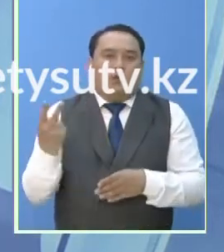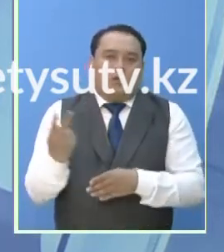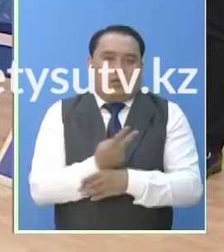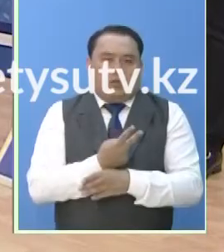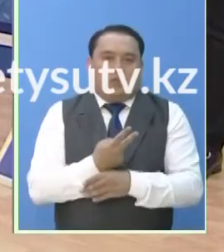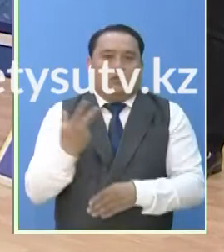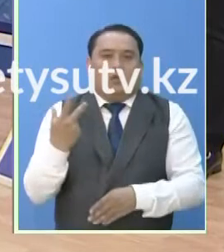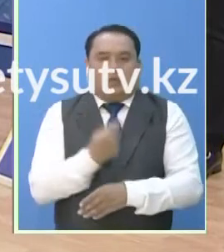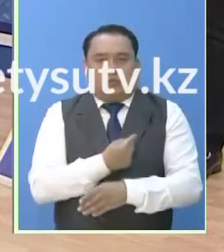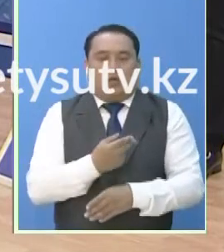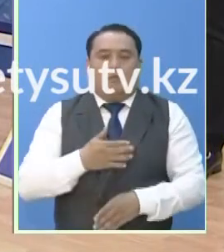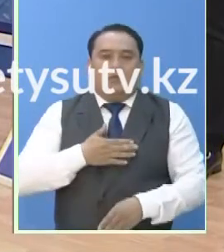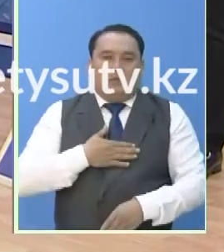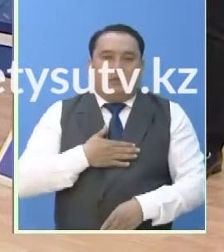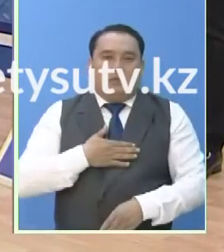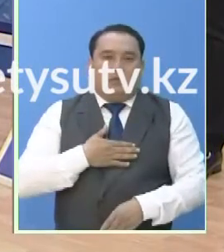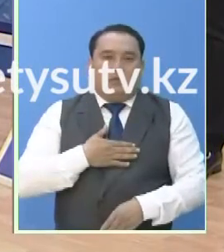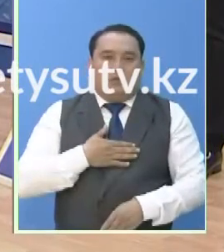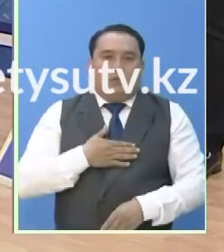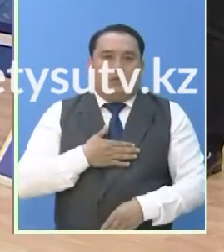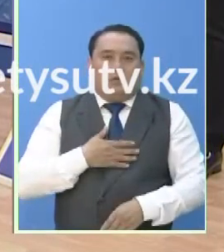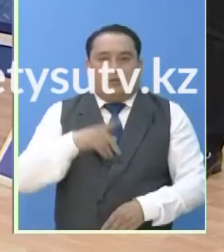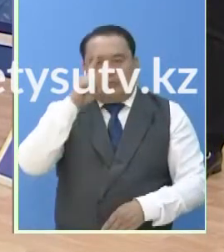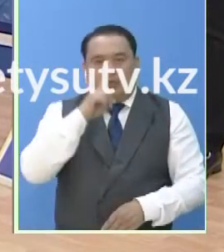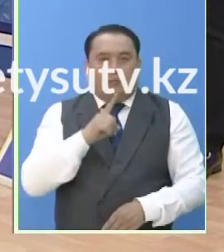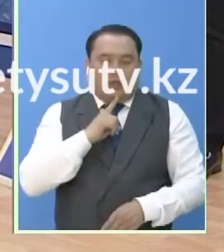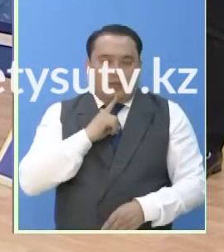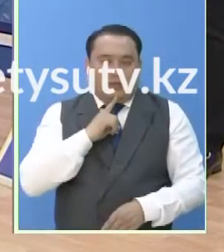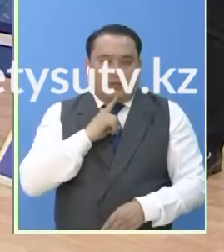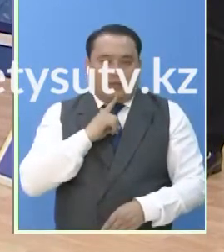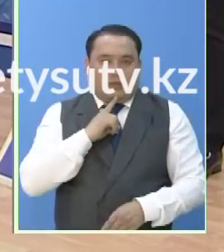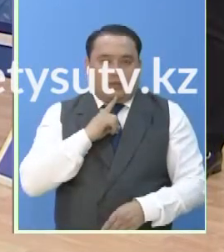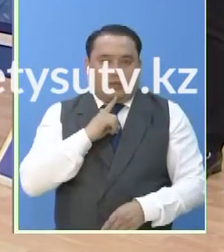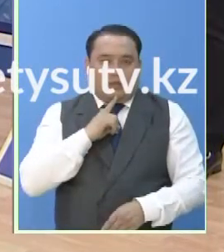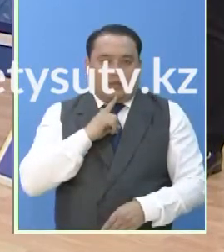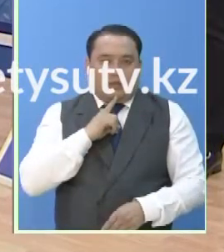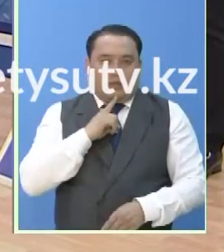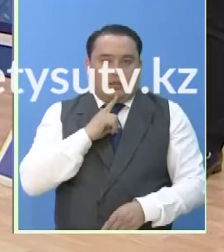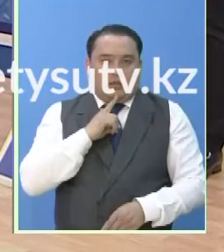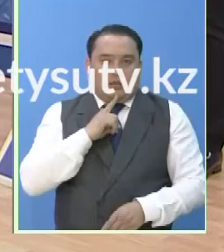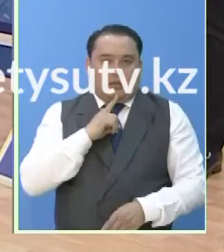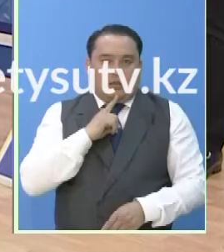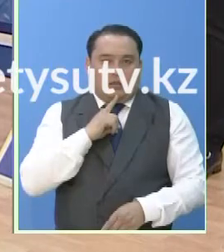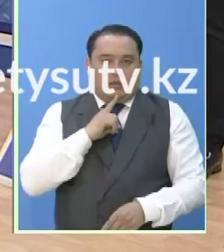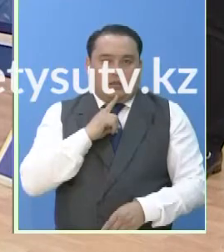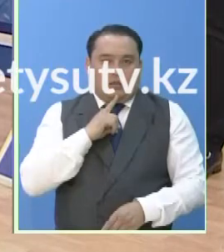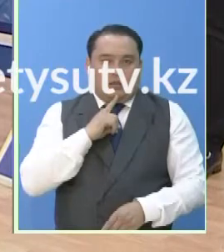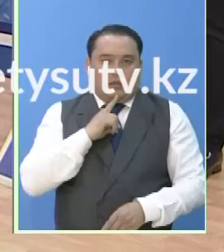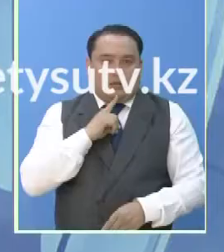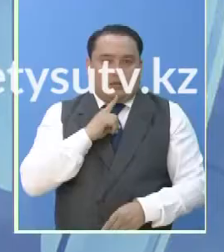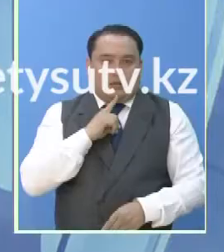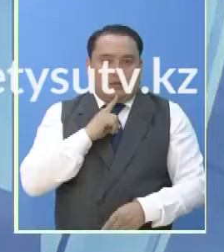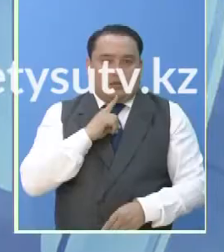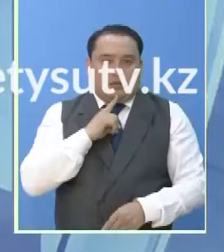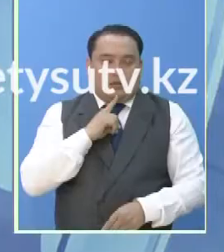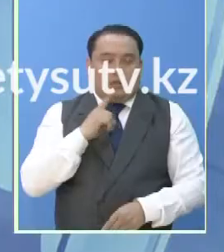салса, оны дета бір айдың ішінде уже окончательно уже этот ана жақта болады. Бірінші компонент